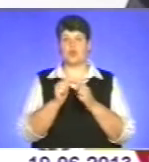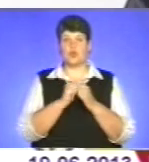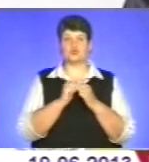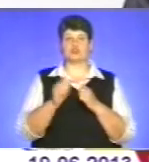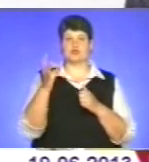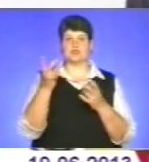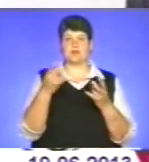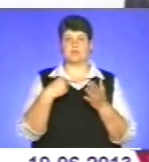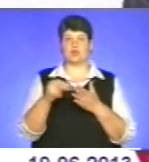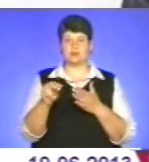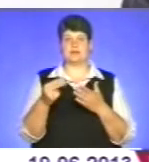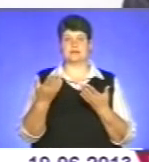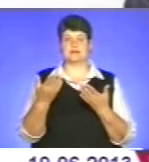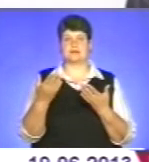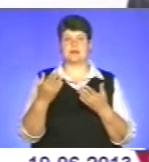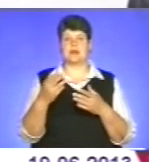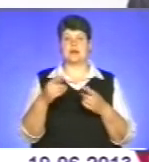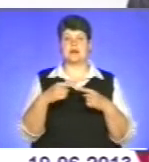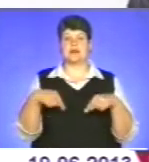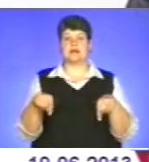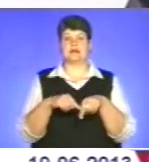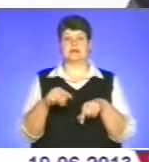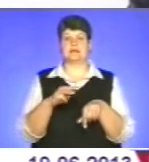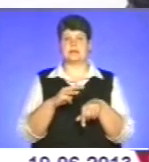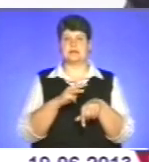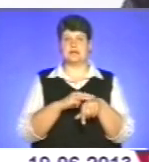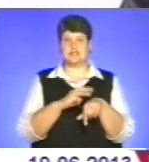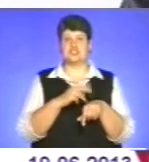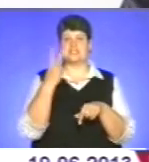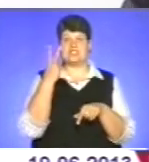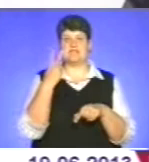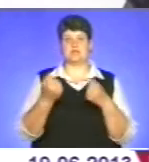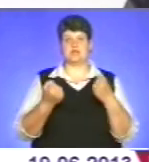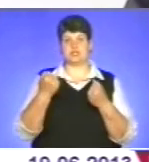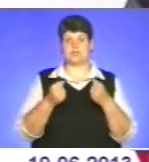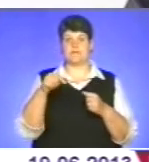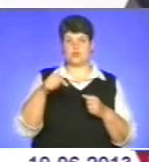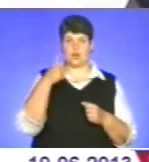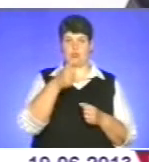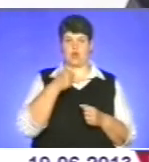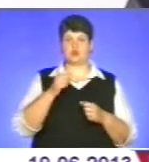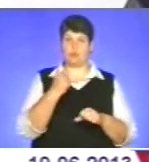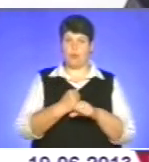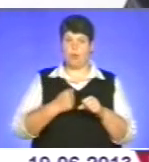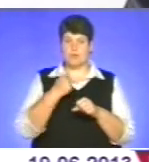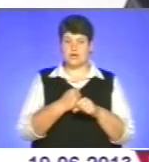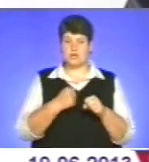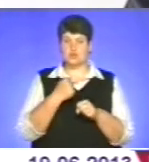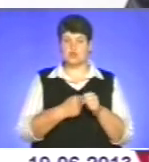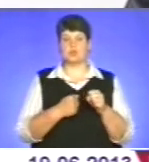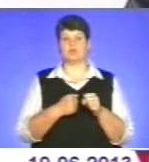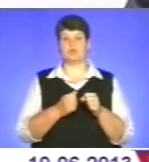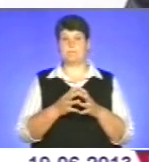для дільничих хоча б дві машини вже в цьому році. А якщо нам вдасться попрацювати і